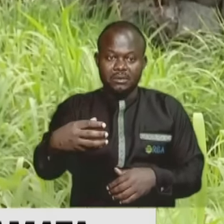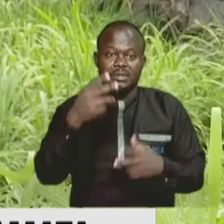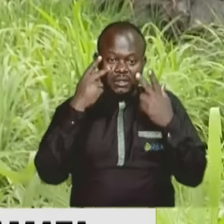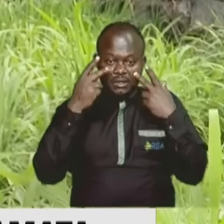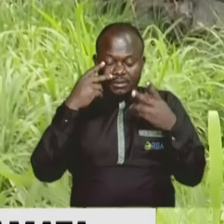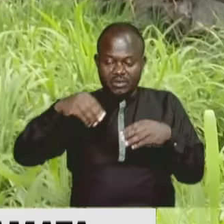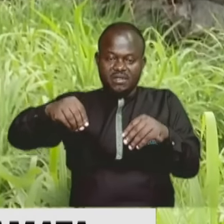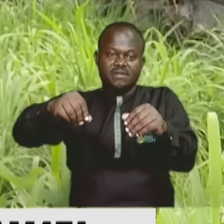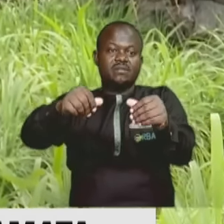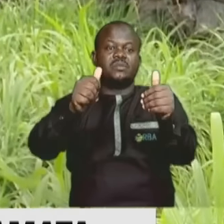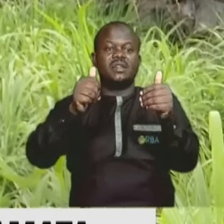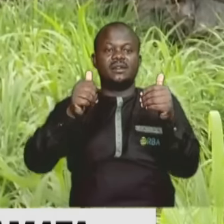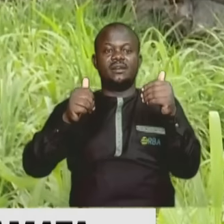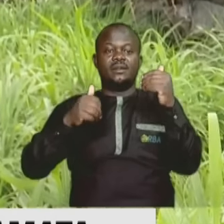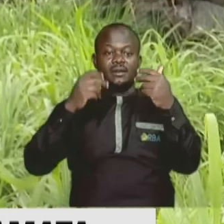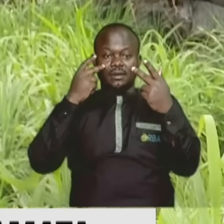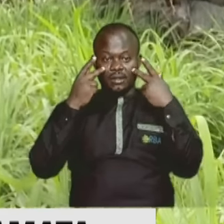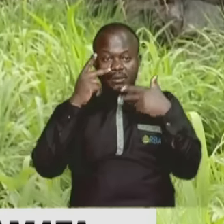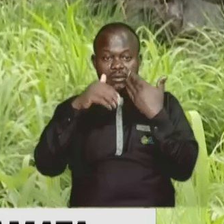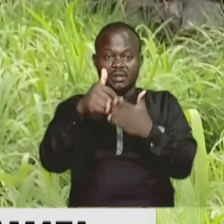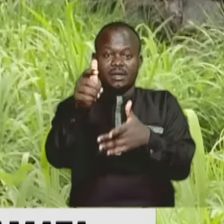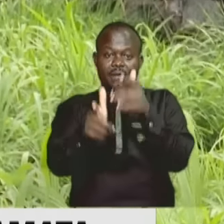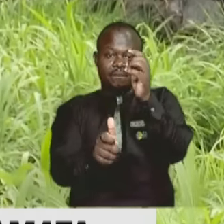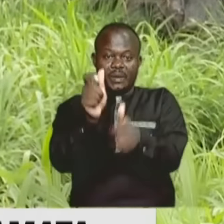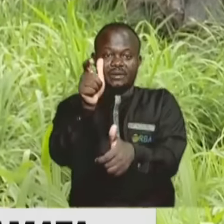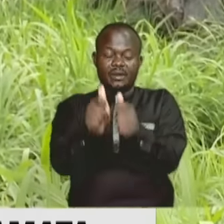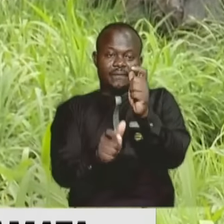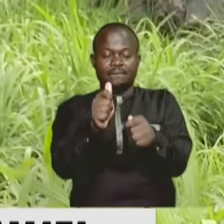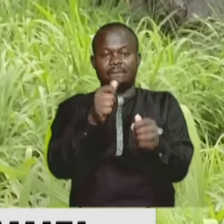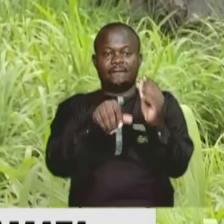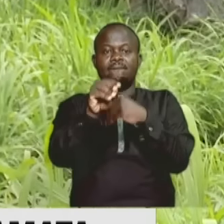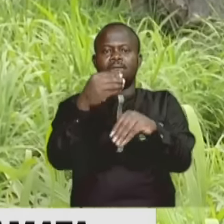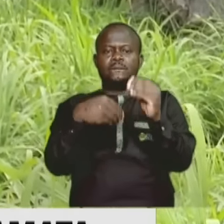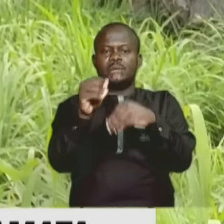ifumbire, nabonye amata ngurisha